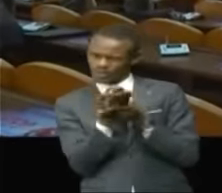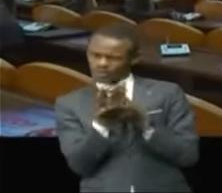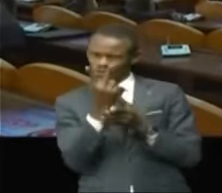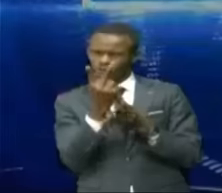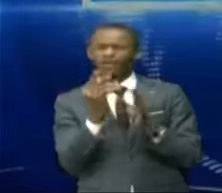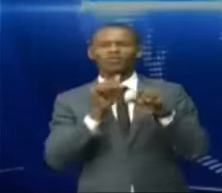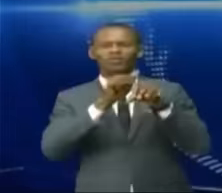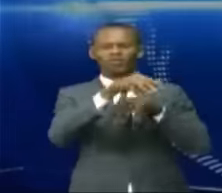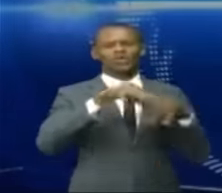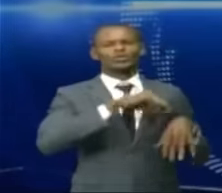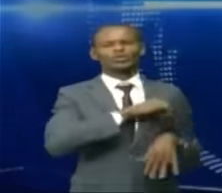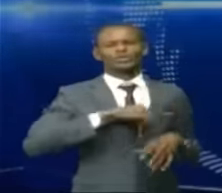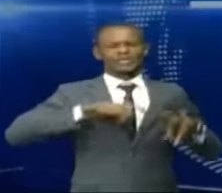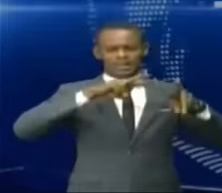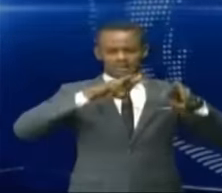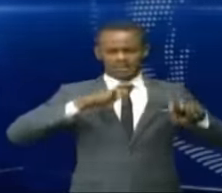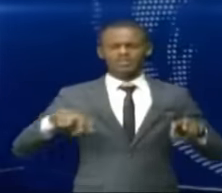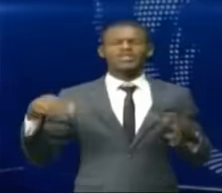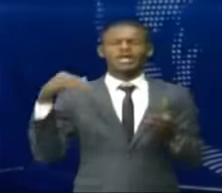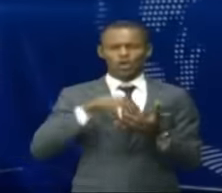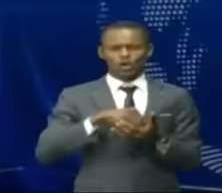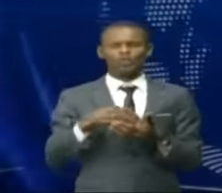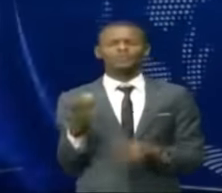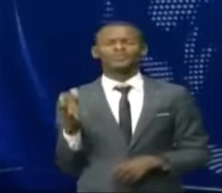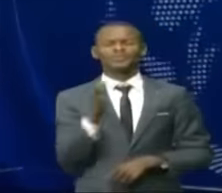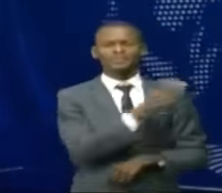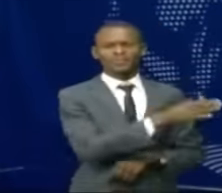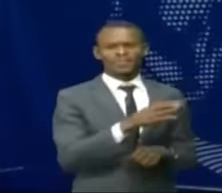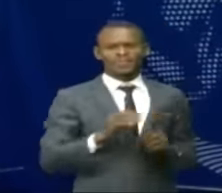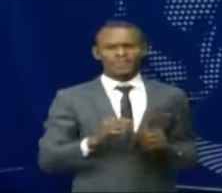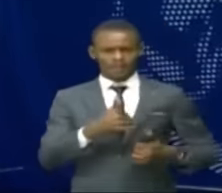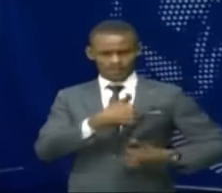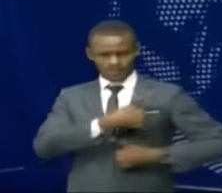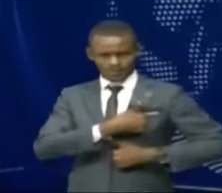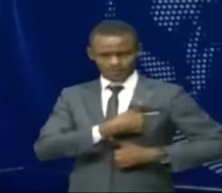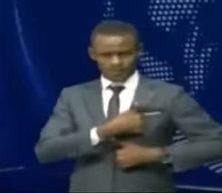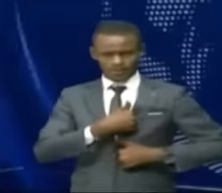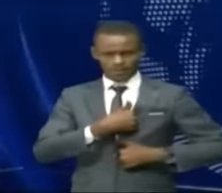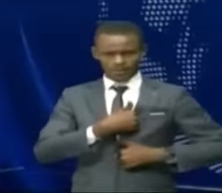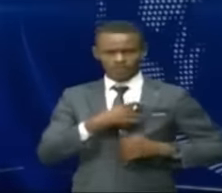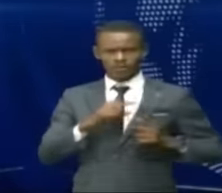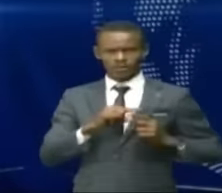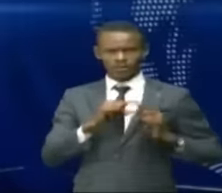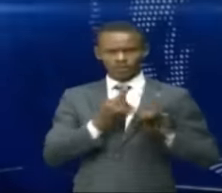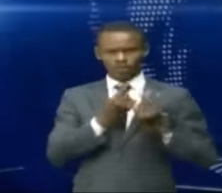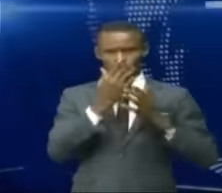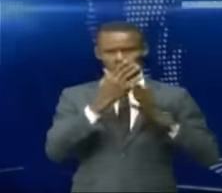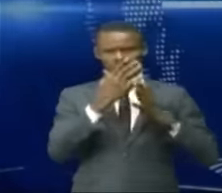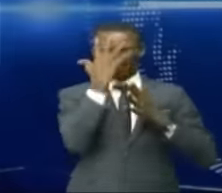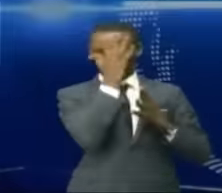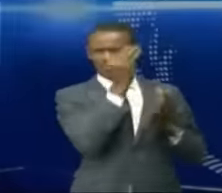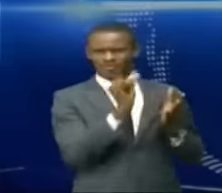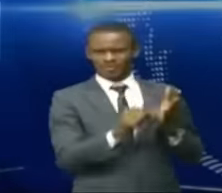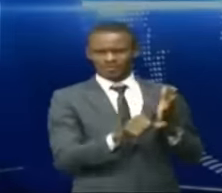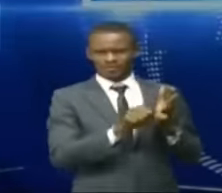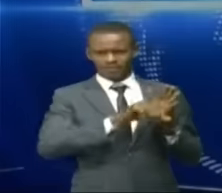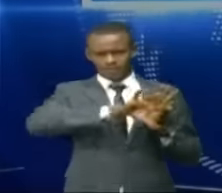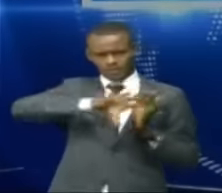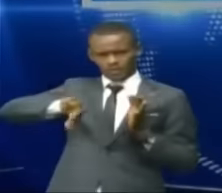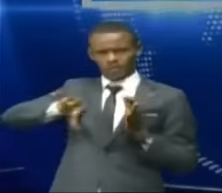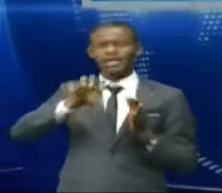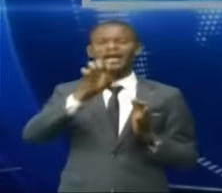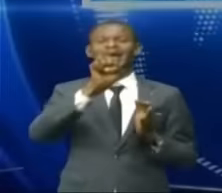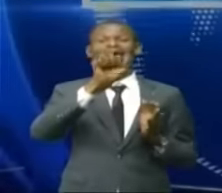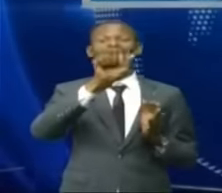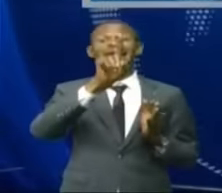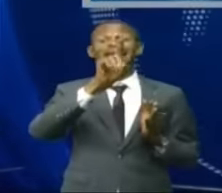lecture. Les troupes de la SADC vont se déployer à l'est de la République démocratique du Congo avant la tenue des élections de